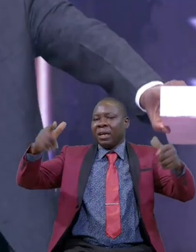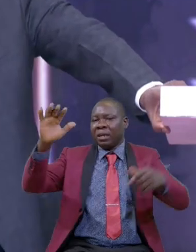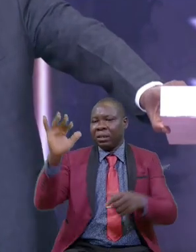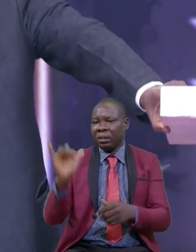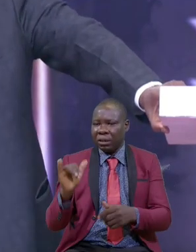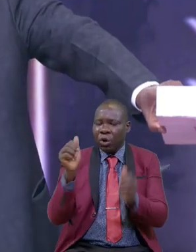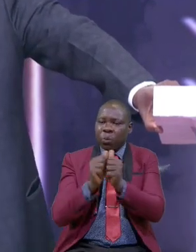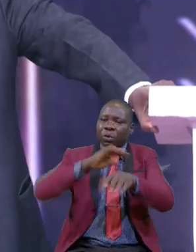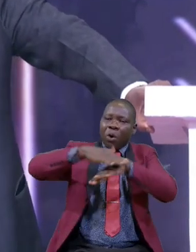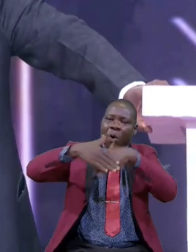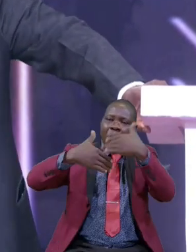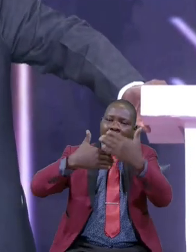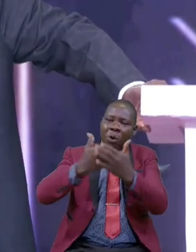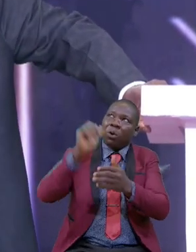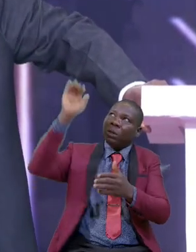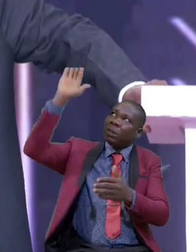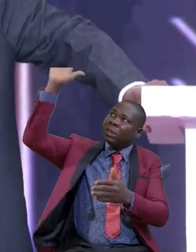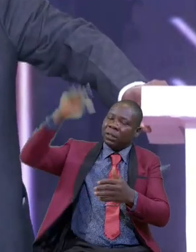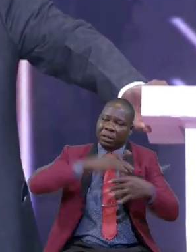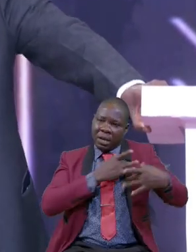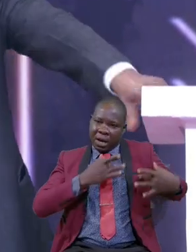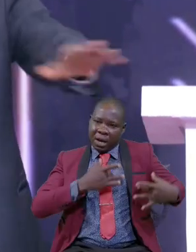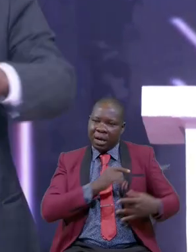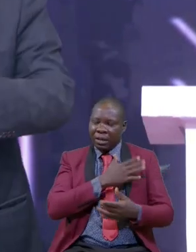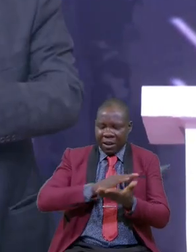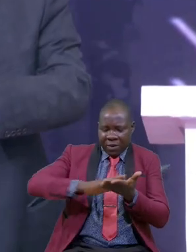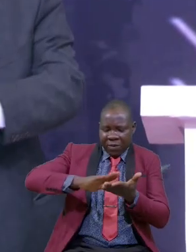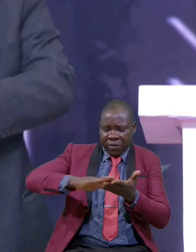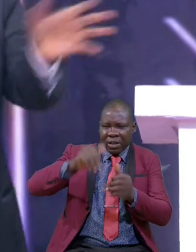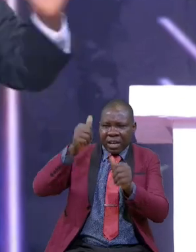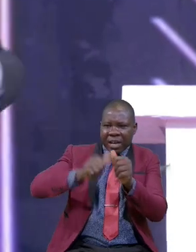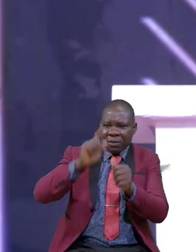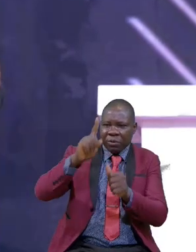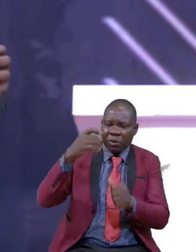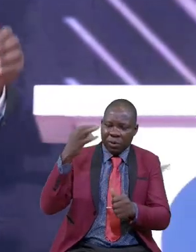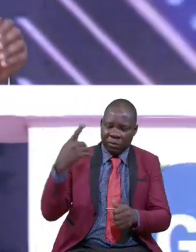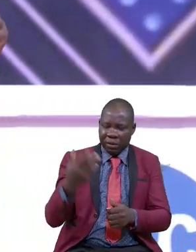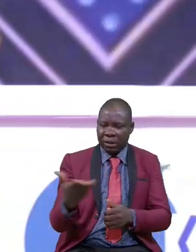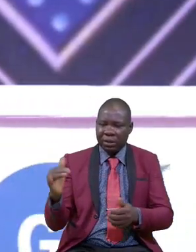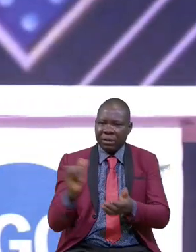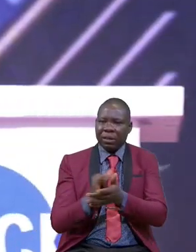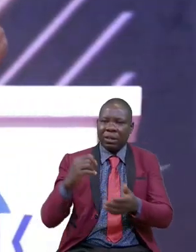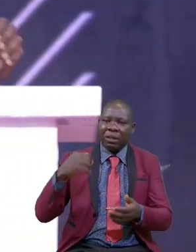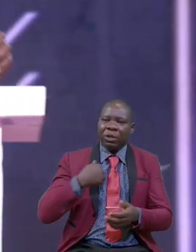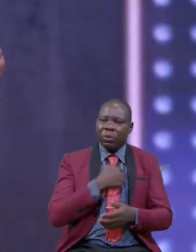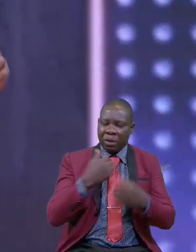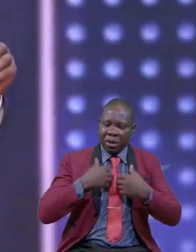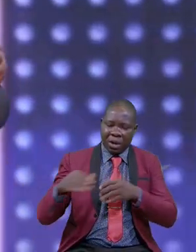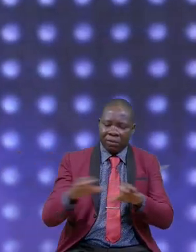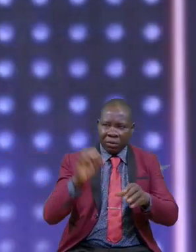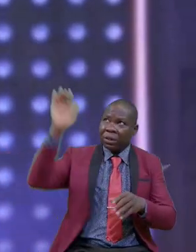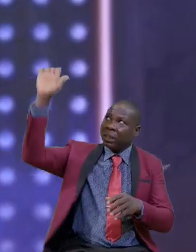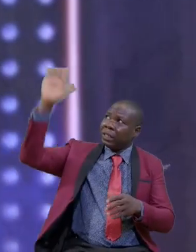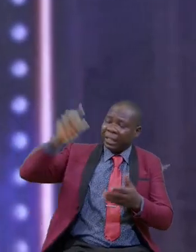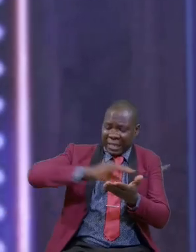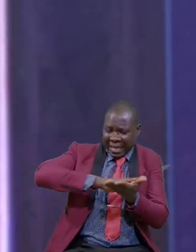every one of the things you've done, of the things we've done, he cleans everyone, everything